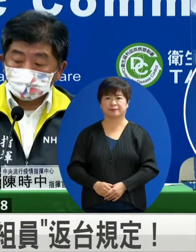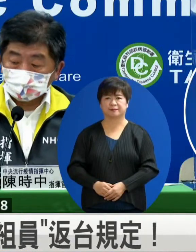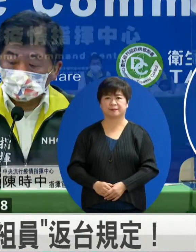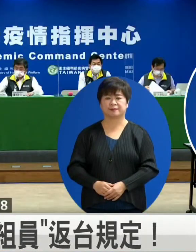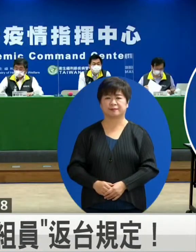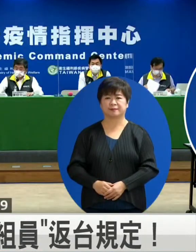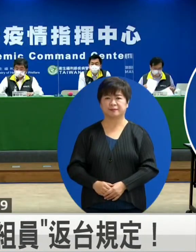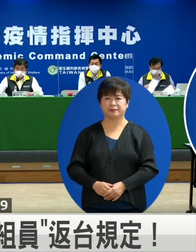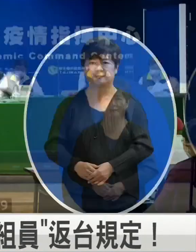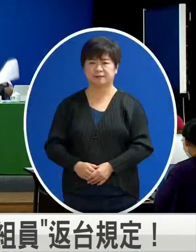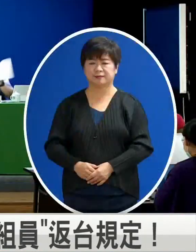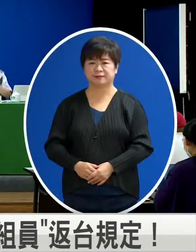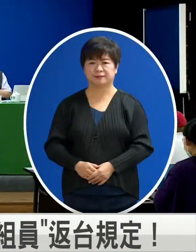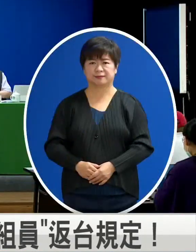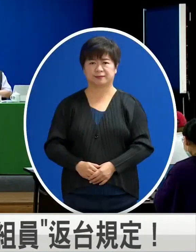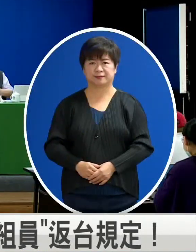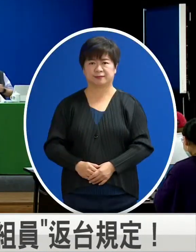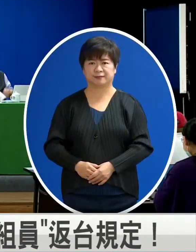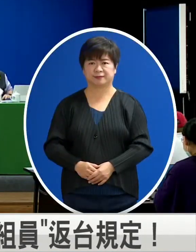来请。